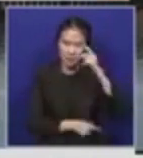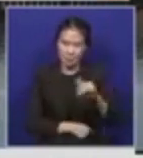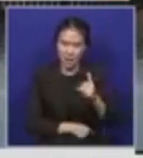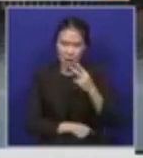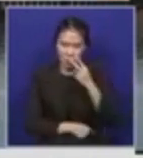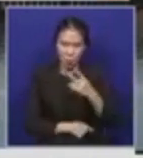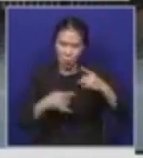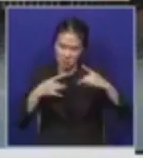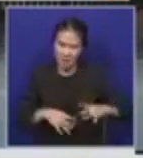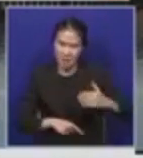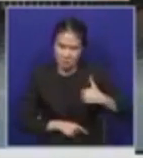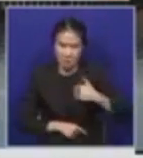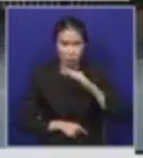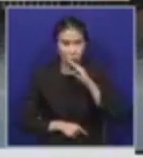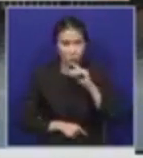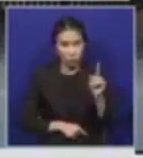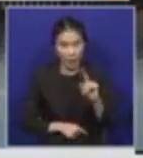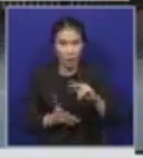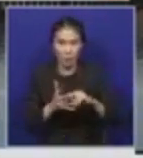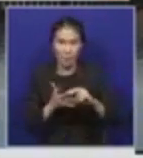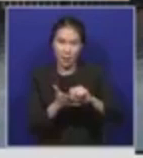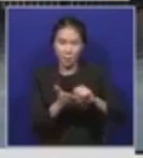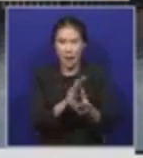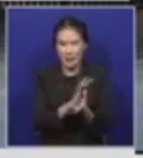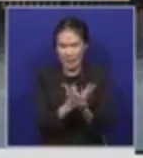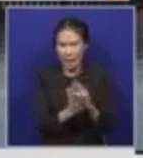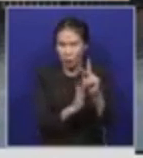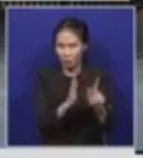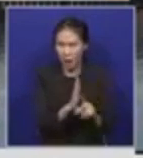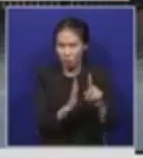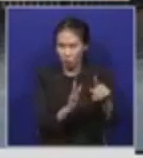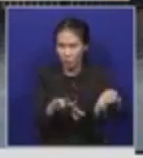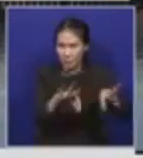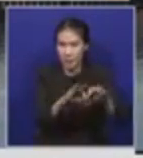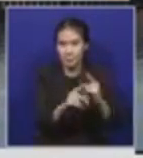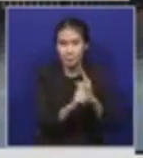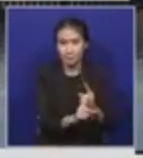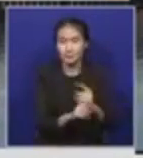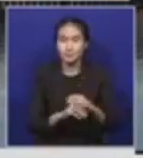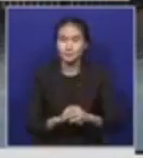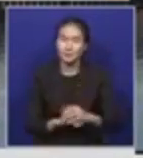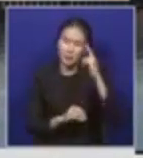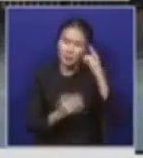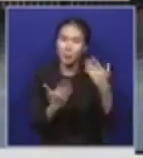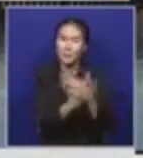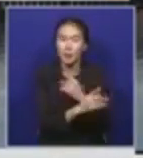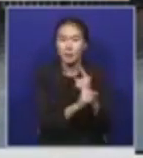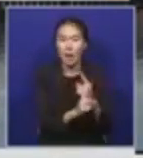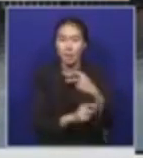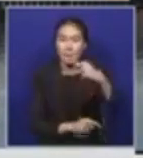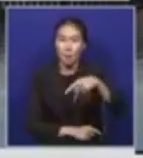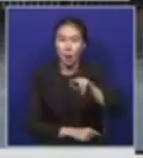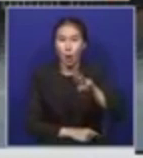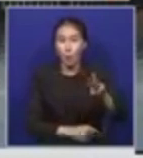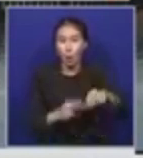ในพีป๊อปต้องบังคับให้กับมีการแก้กฎหมายกฎหมายเหล่านี้นะครับก็จะเปลี่ยนแปลงพรบคุ้มคร